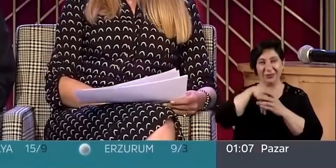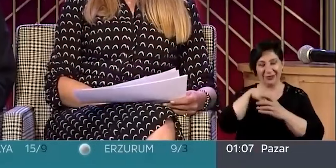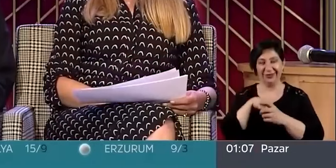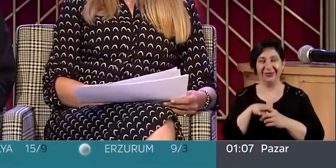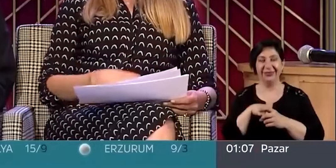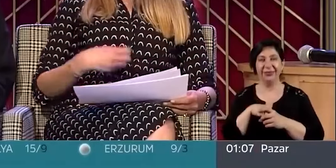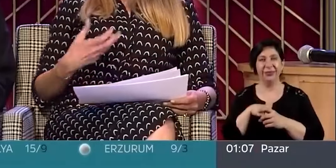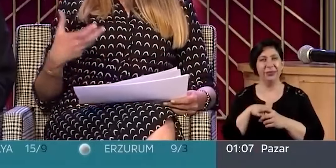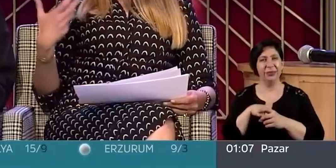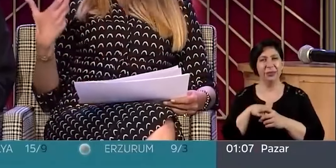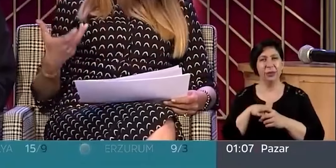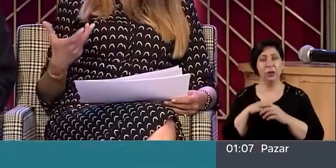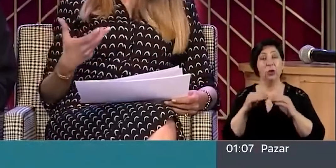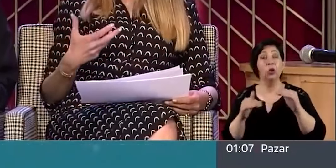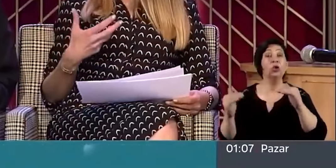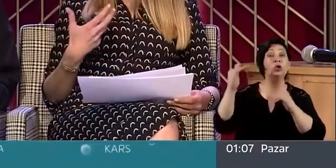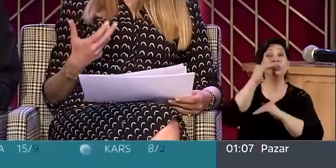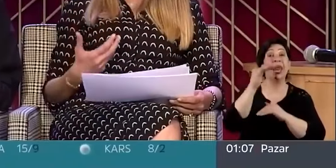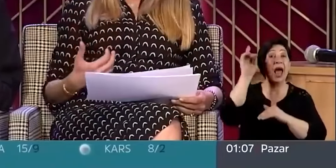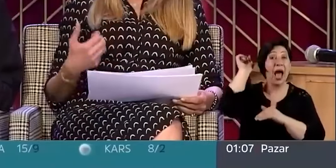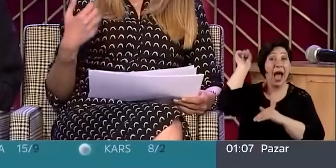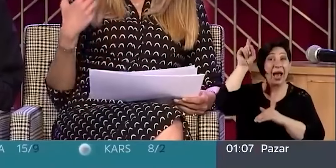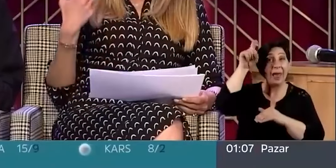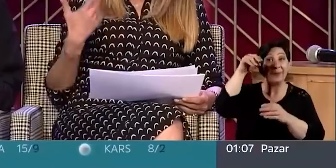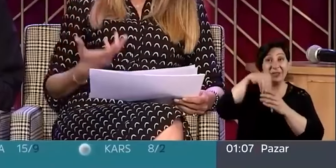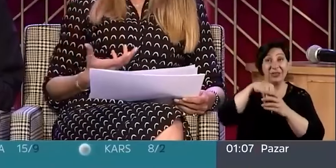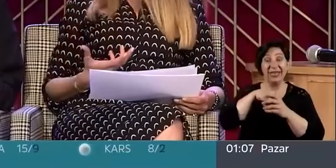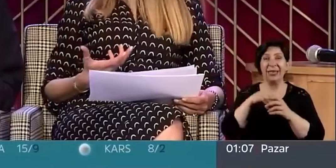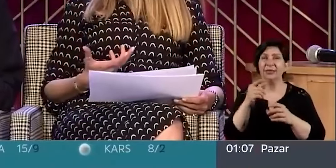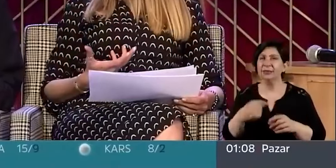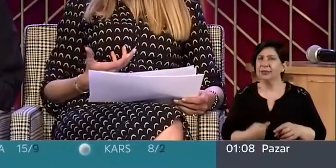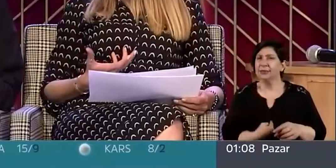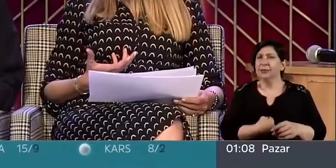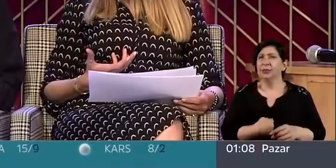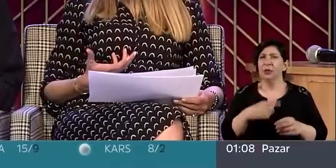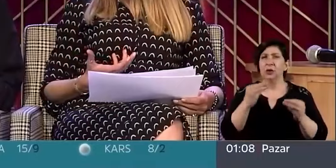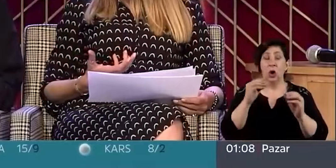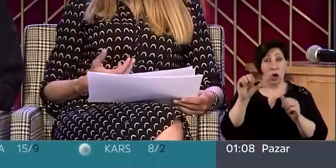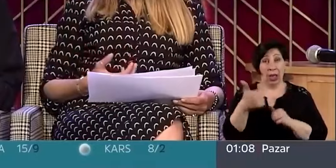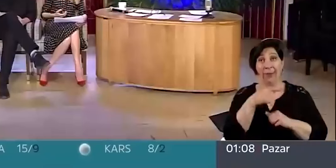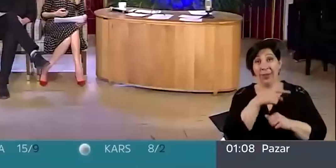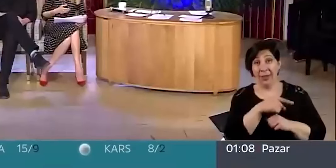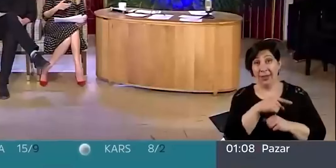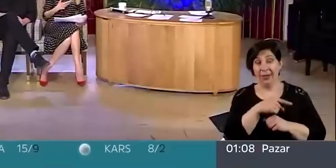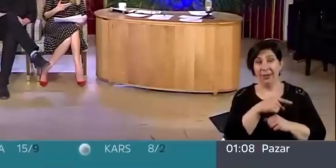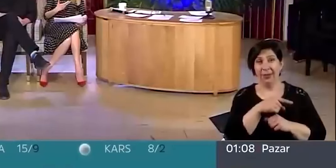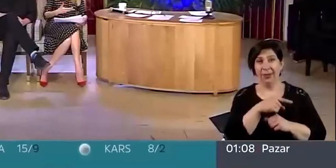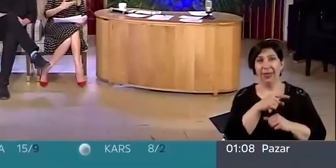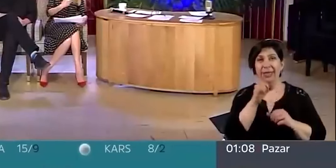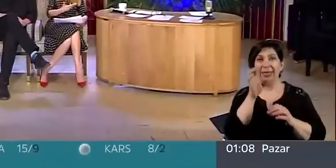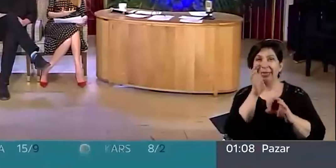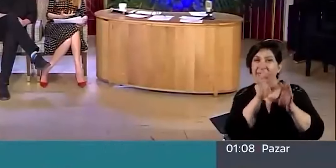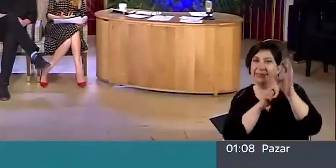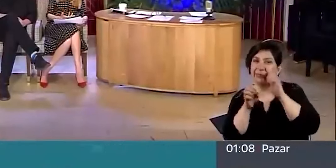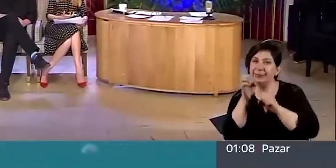için. Şimdi yükselen akreplerde genellikle sezgilerini kullanmak çok ön plandadır. Hı hı. Gizli